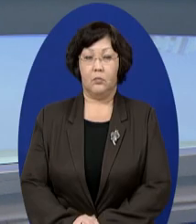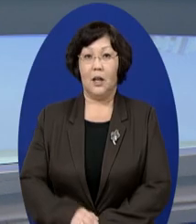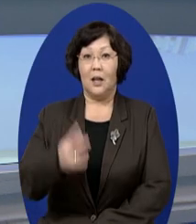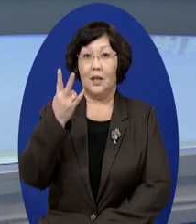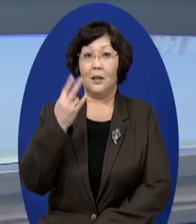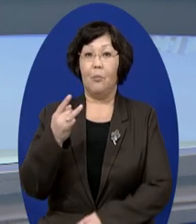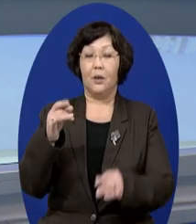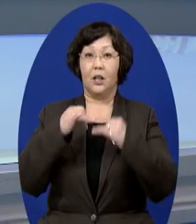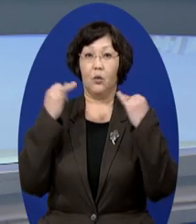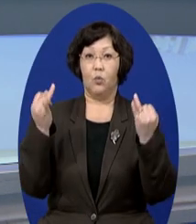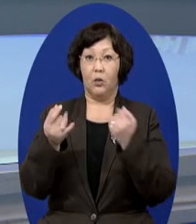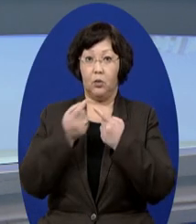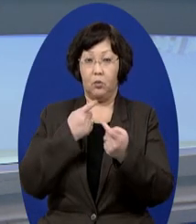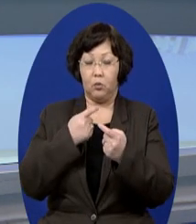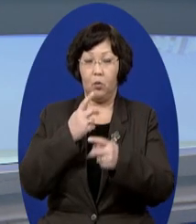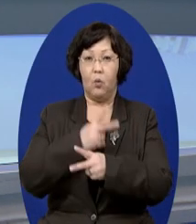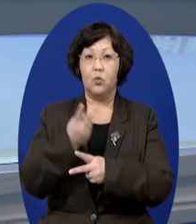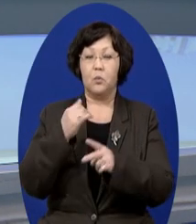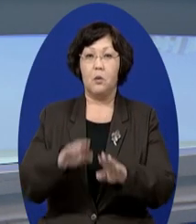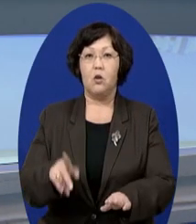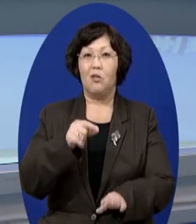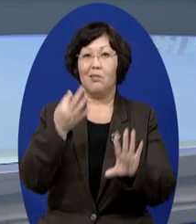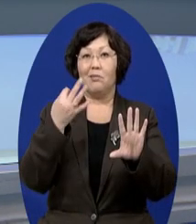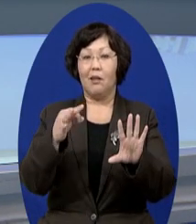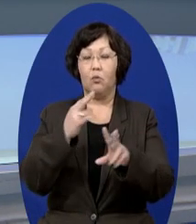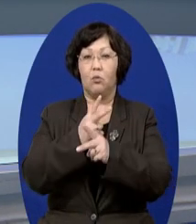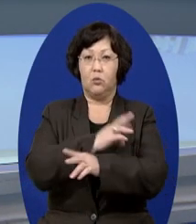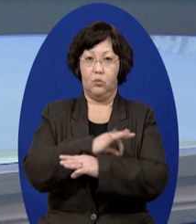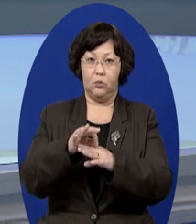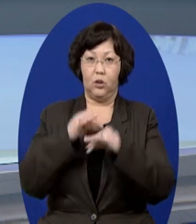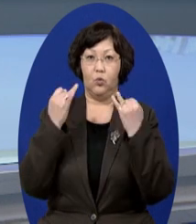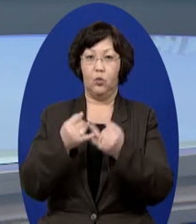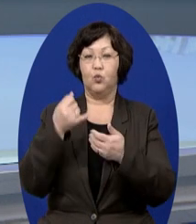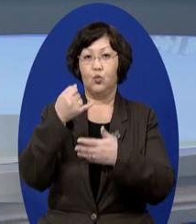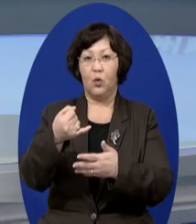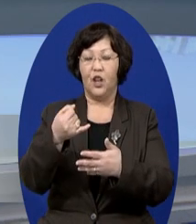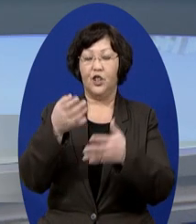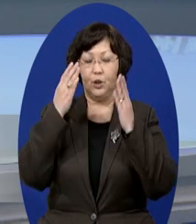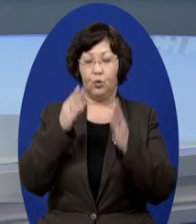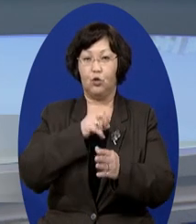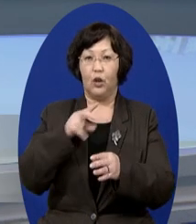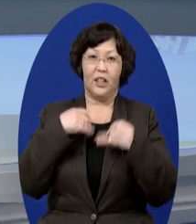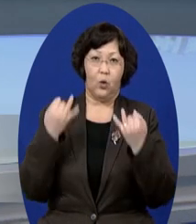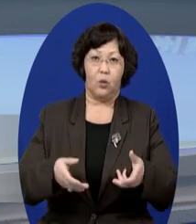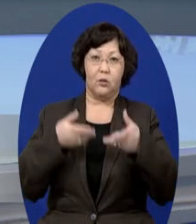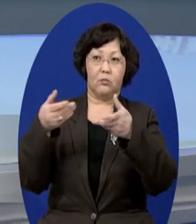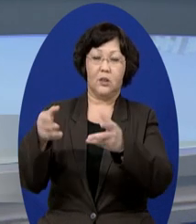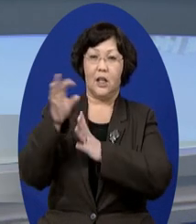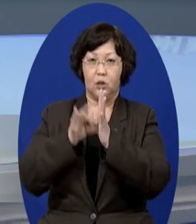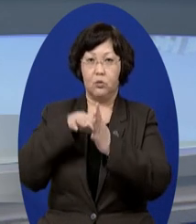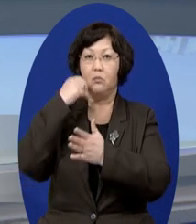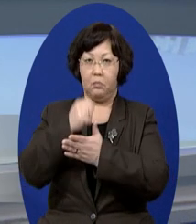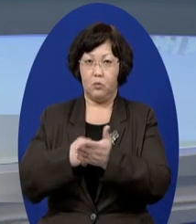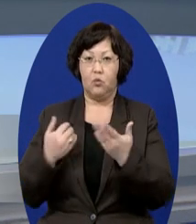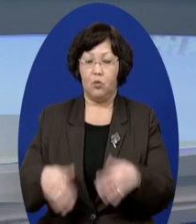Намрын ээлжид чуулганаар хуйлзэн байнгын хороо 80 хуйлын төсөл улсын хурлын 6 тогтоолыг улсын хурлаар хэлэлцүүлэн батлуулжээ. Хуйлзэн байнгын хорооны хувьд